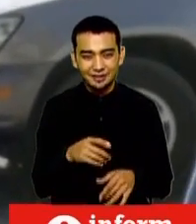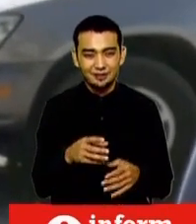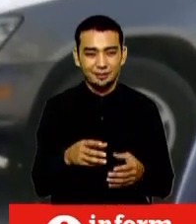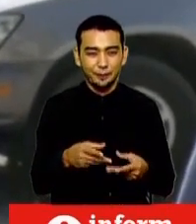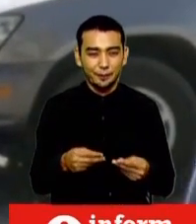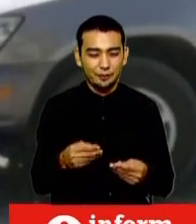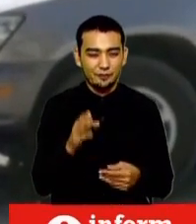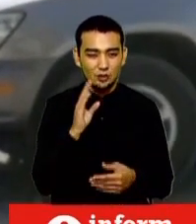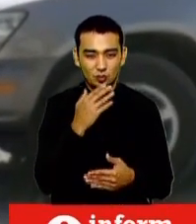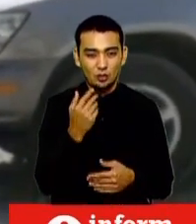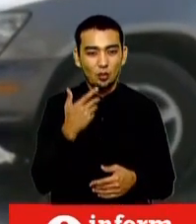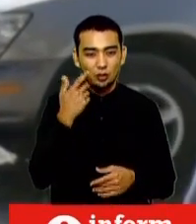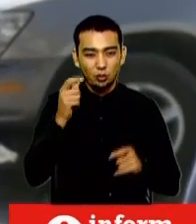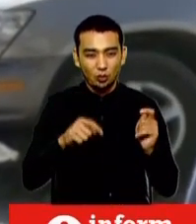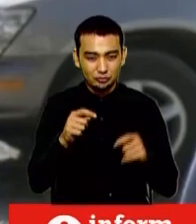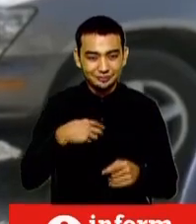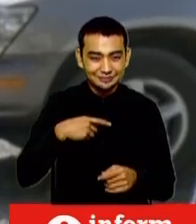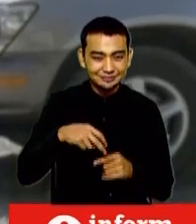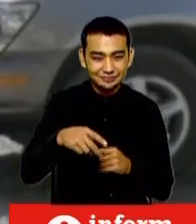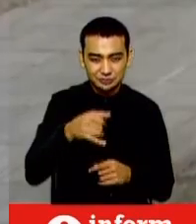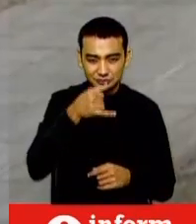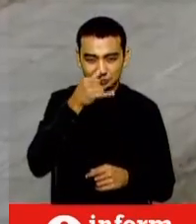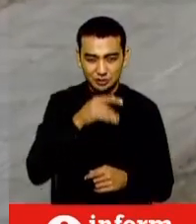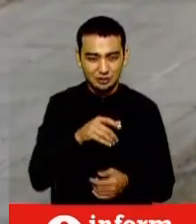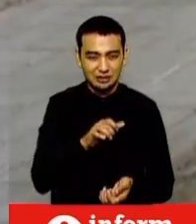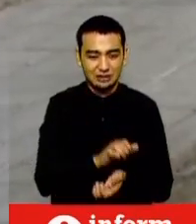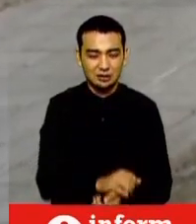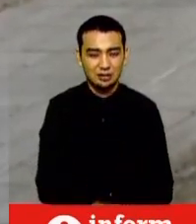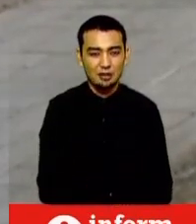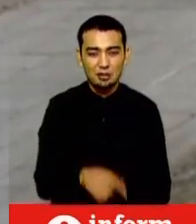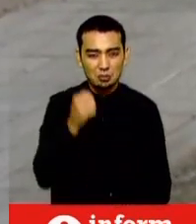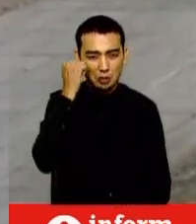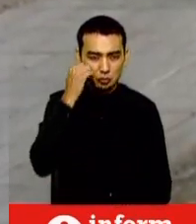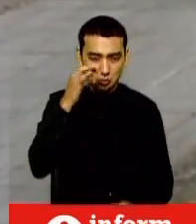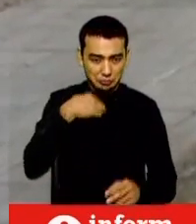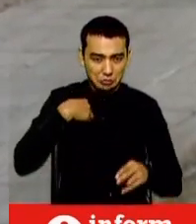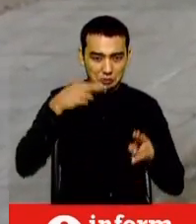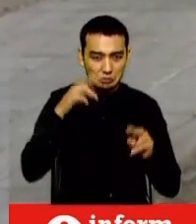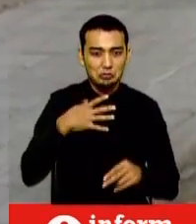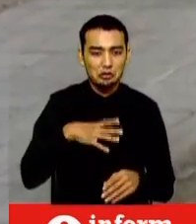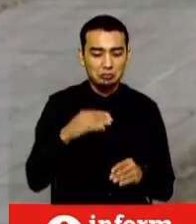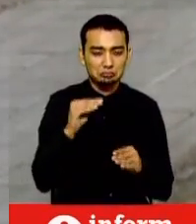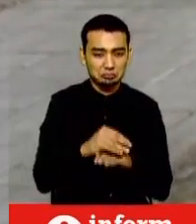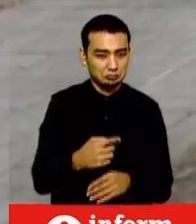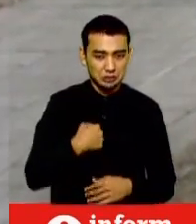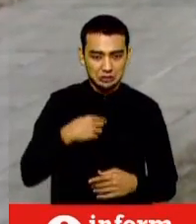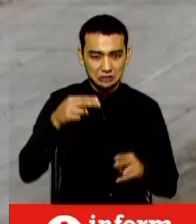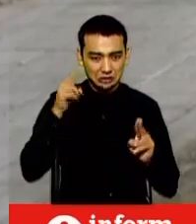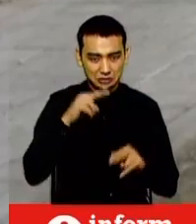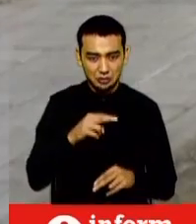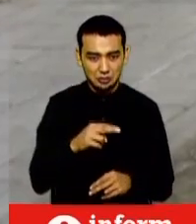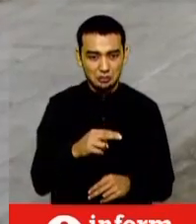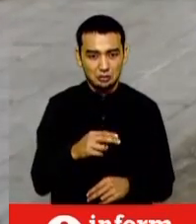құрғақ. Жамбыр жауған кезде ана жерге барамайсың ж. Ол не қалған ескерткіш екенін білмейміз. Не үшін салынғанын да очень